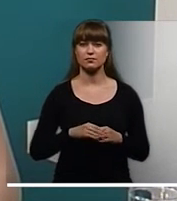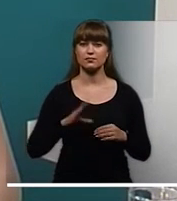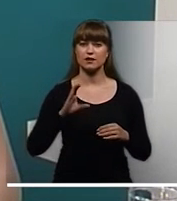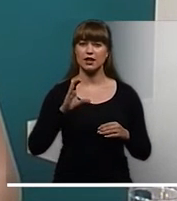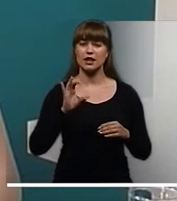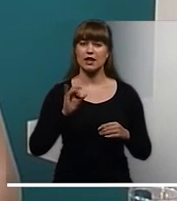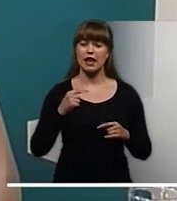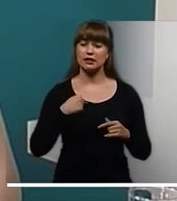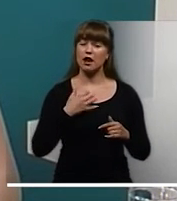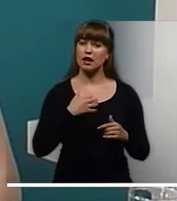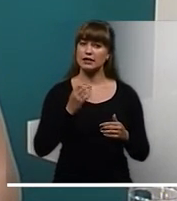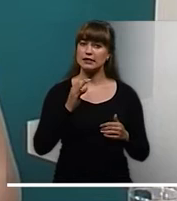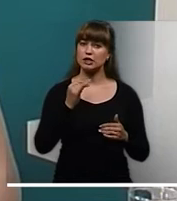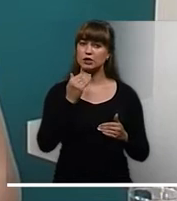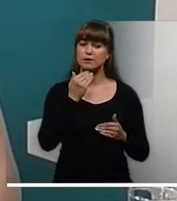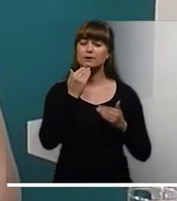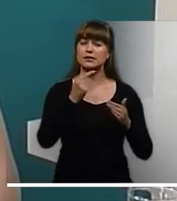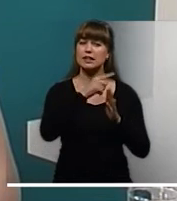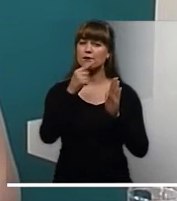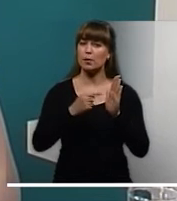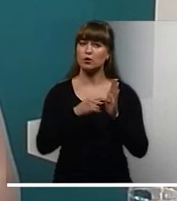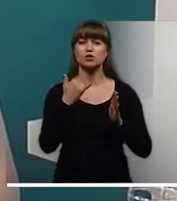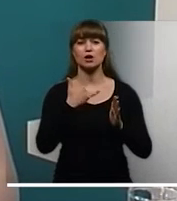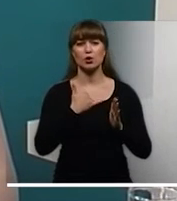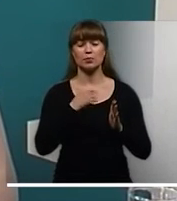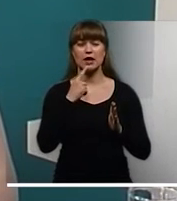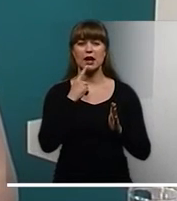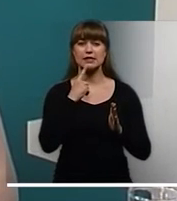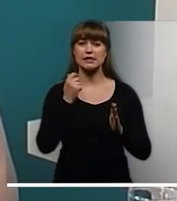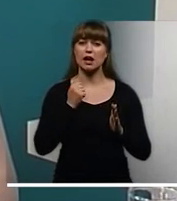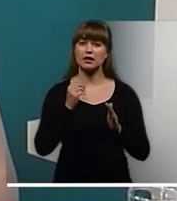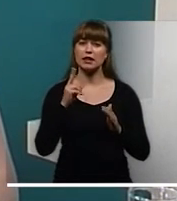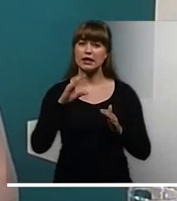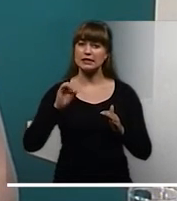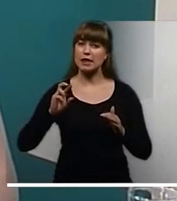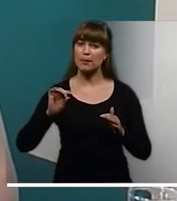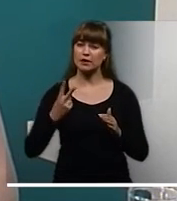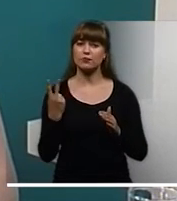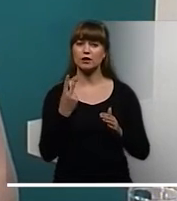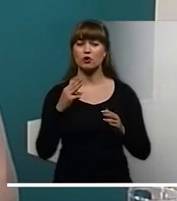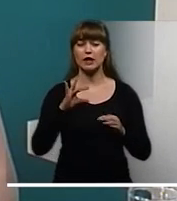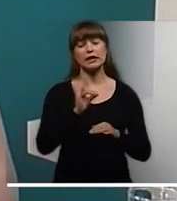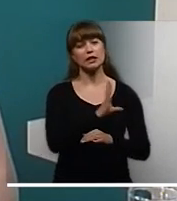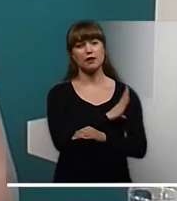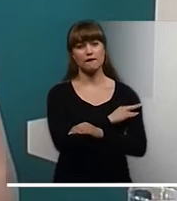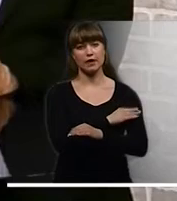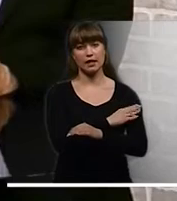Привет. Я хотел бы задать доктору вопрос. У меня сахарный диабет второго типа и